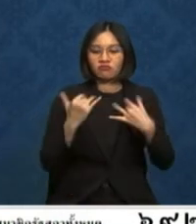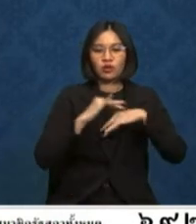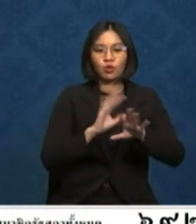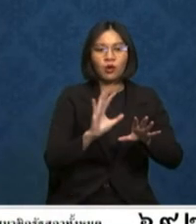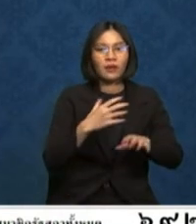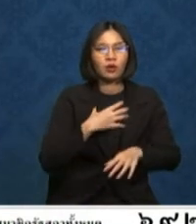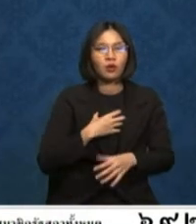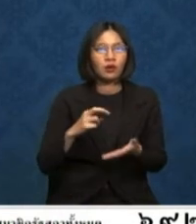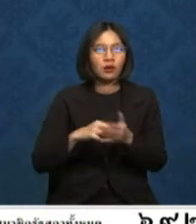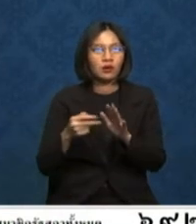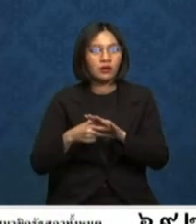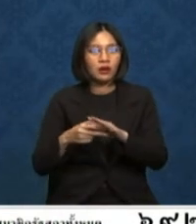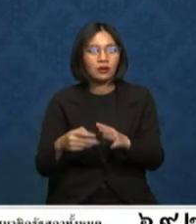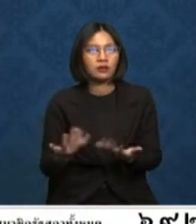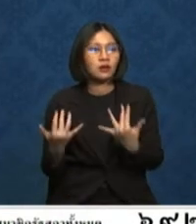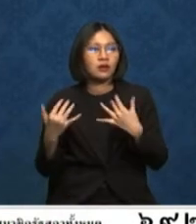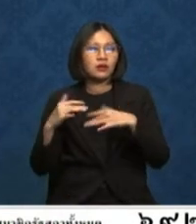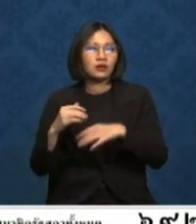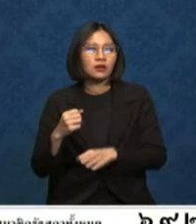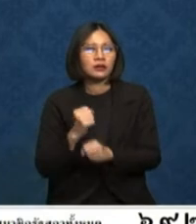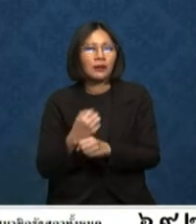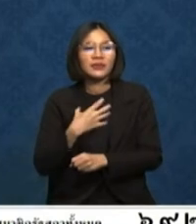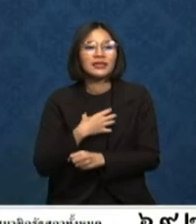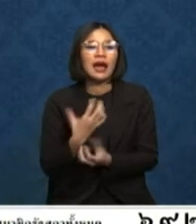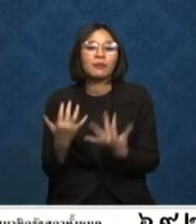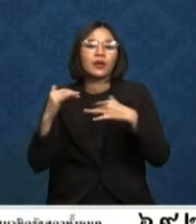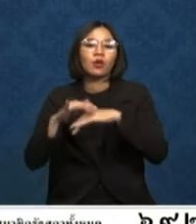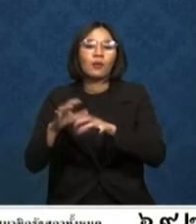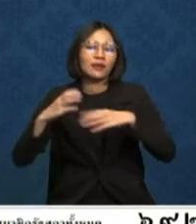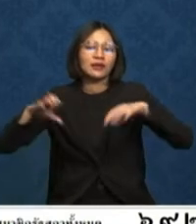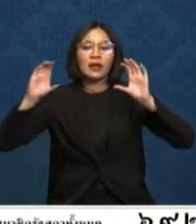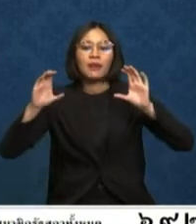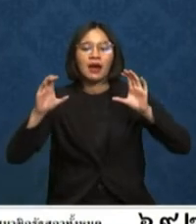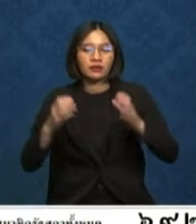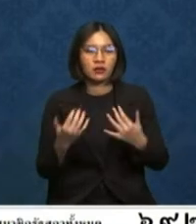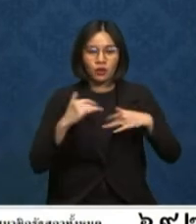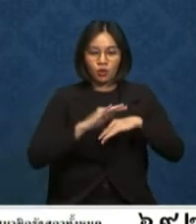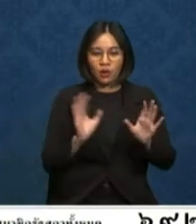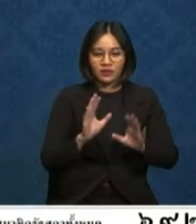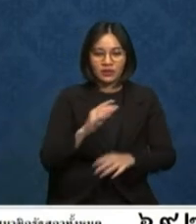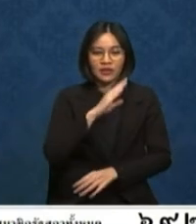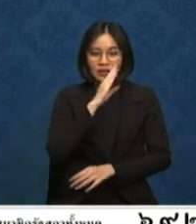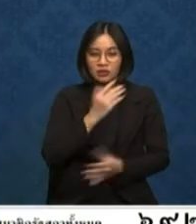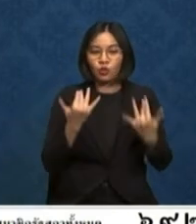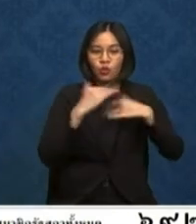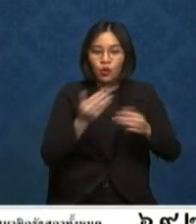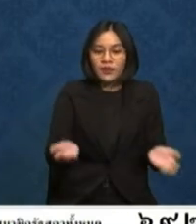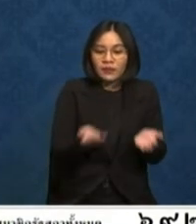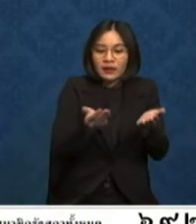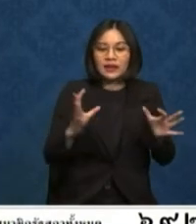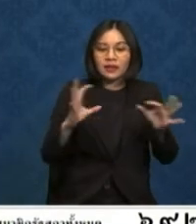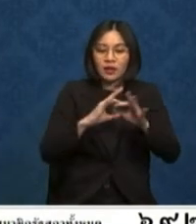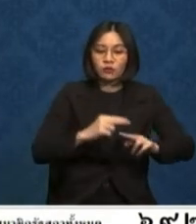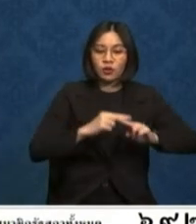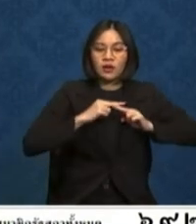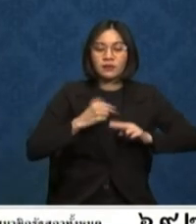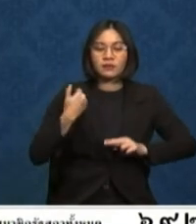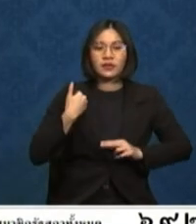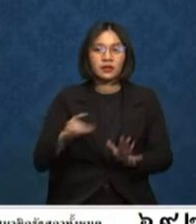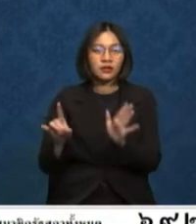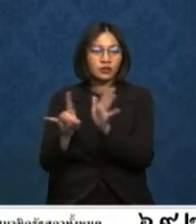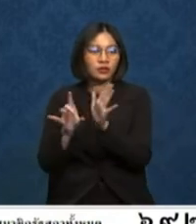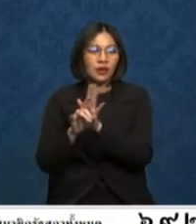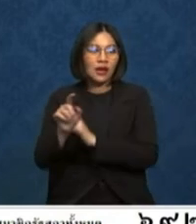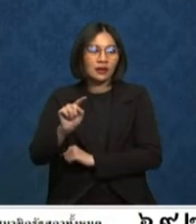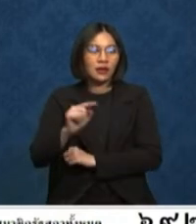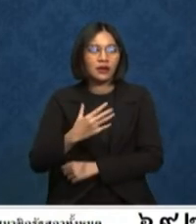พลพลอยเอาพลอยเป็นรัฐบาลกับเขาไม่ได้ร่วมเพราะถ้าร่วมต้องได้ผลักดันเรื่องตัวเองบ้างสุดท้ายแล้วค่ะท่าน